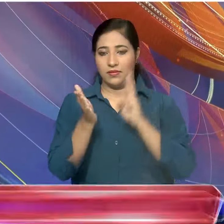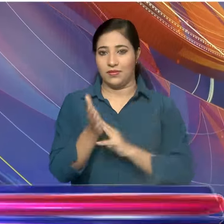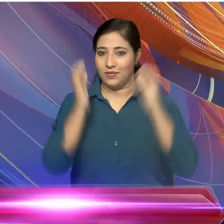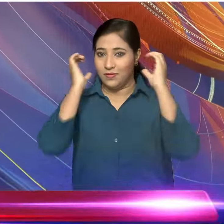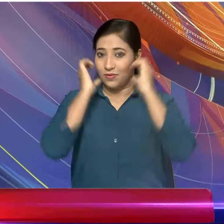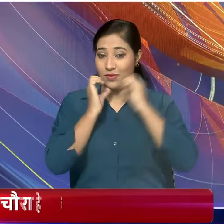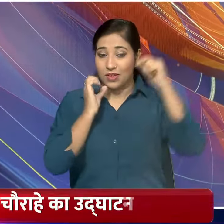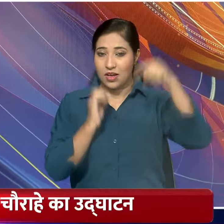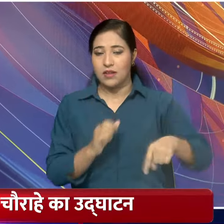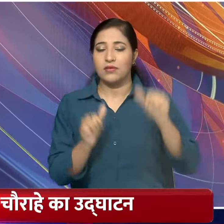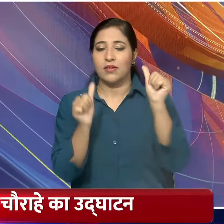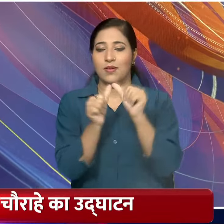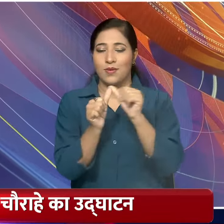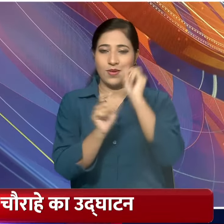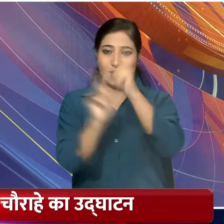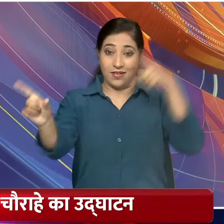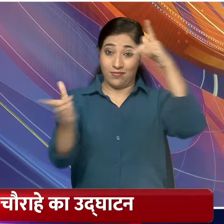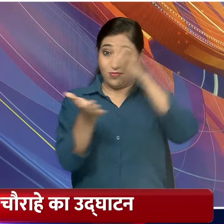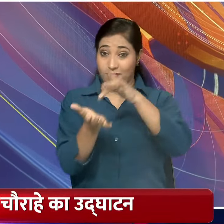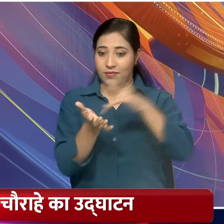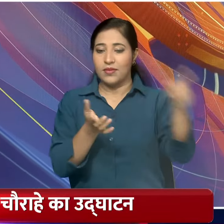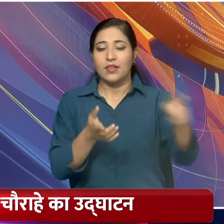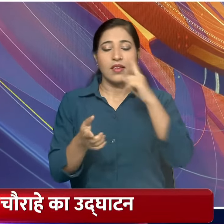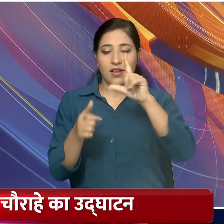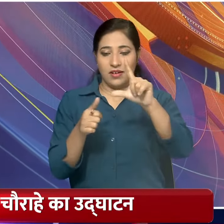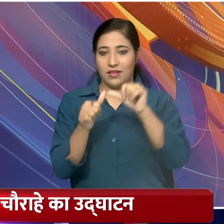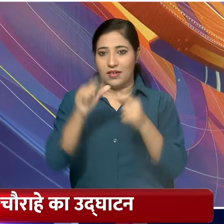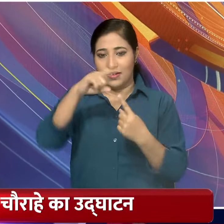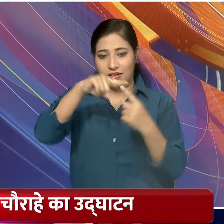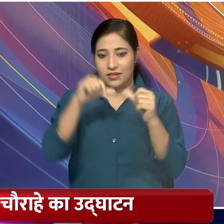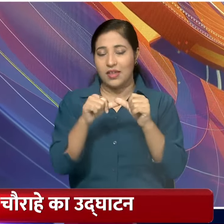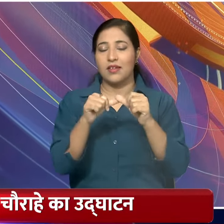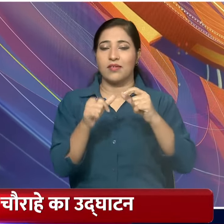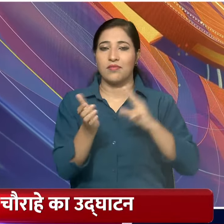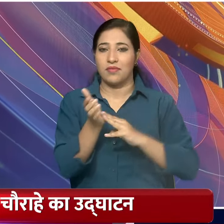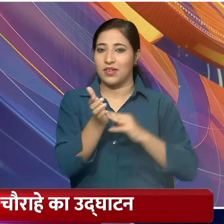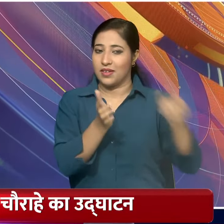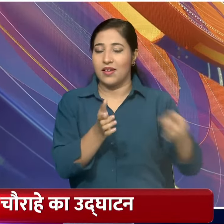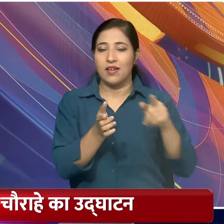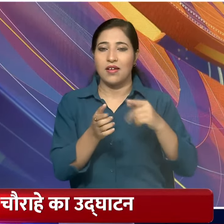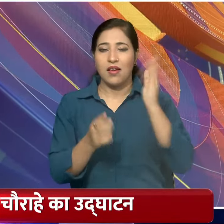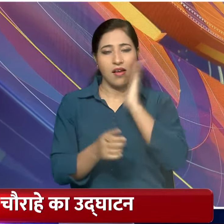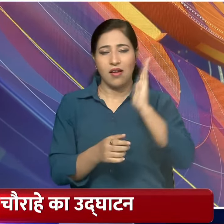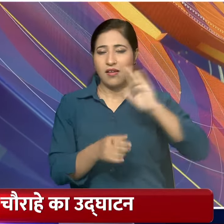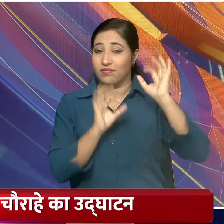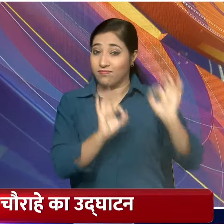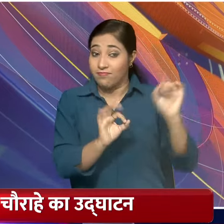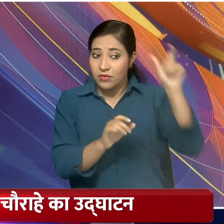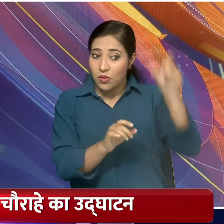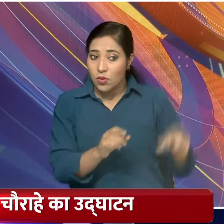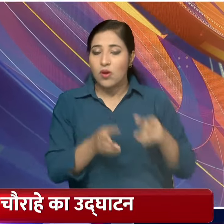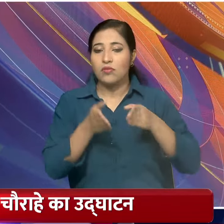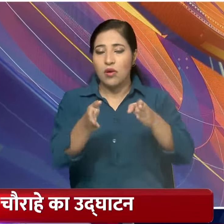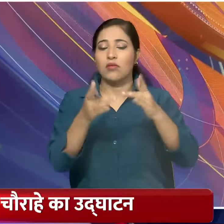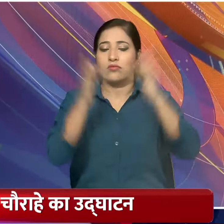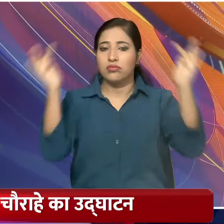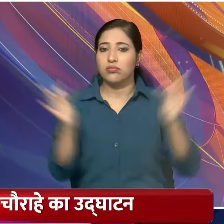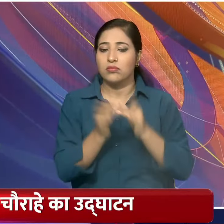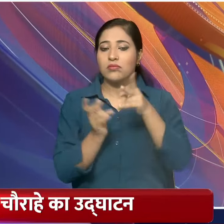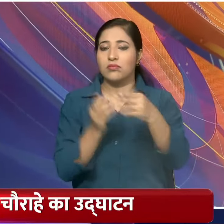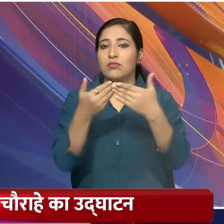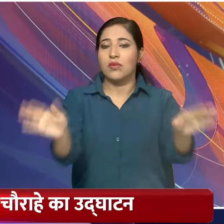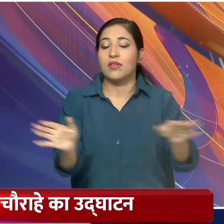प्रधानमंत्री नरेंद्र मोदी आज अयोध्या में लता मंगेशकर चौराहे का वर्चुअल तरीके से करेंगे उद्घाटन। सरयू नदी के